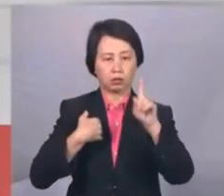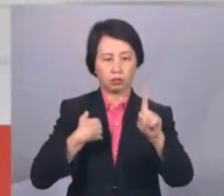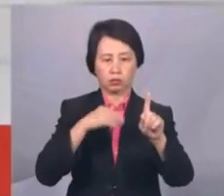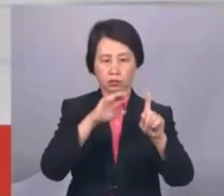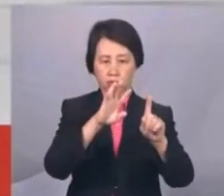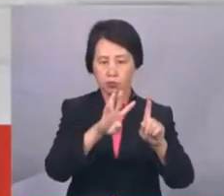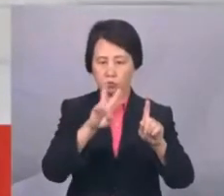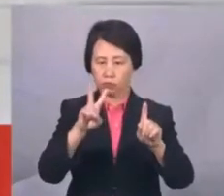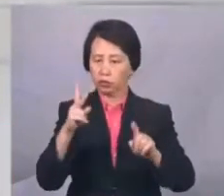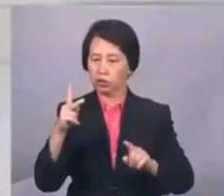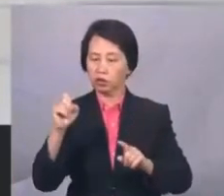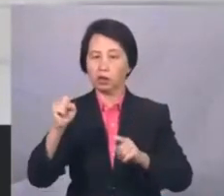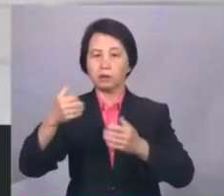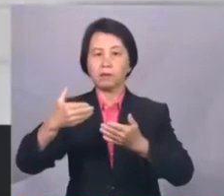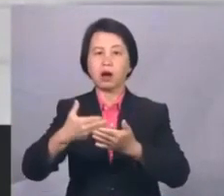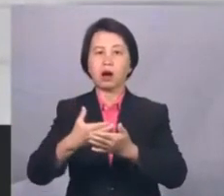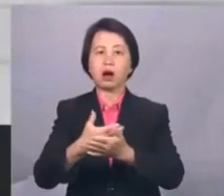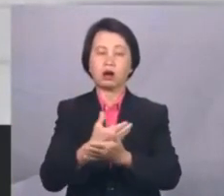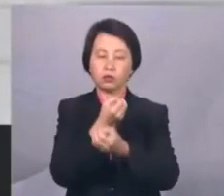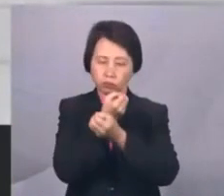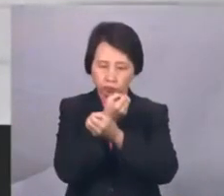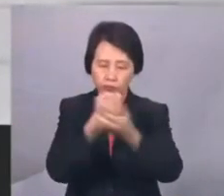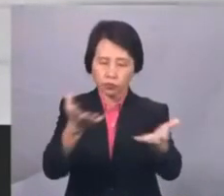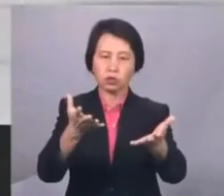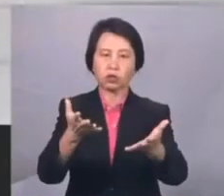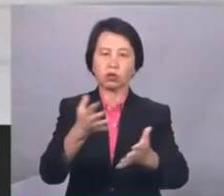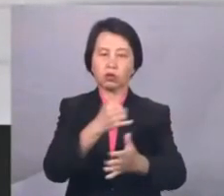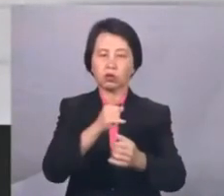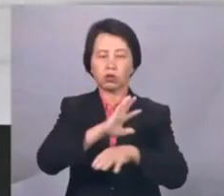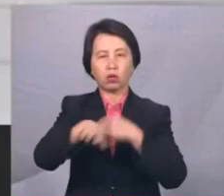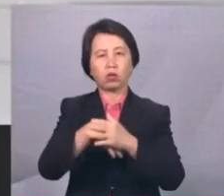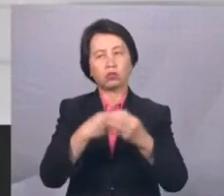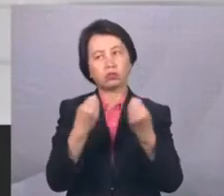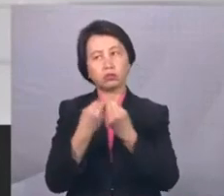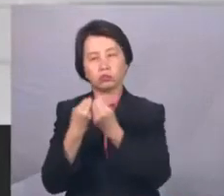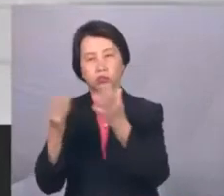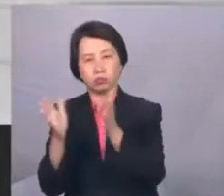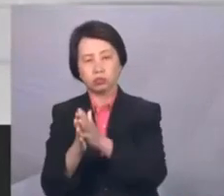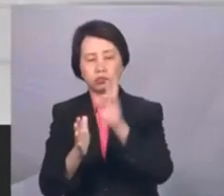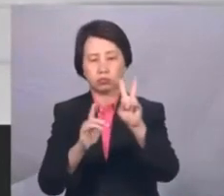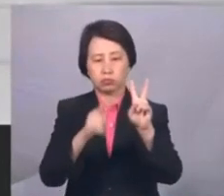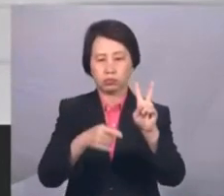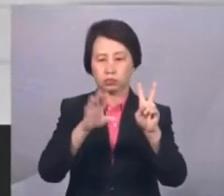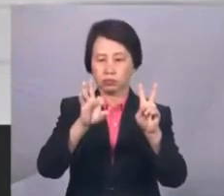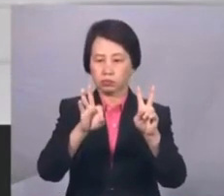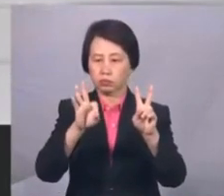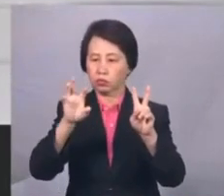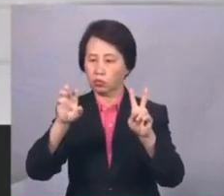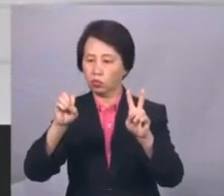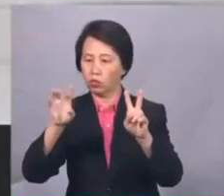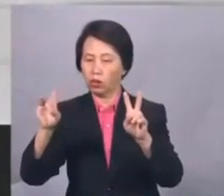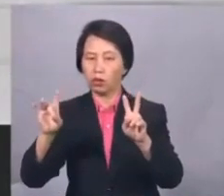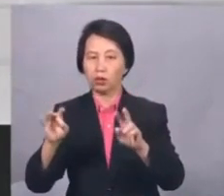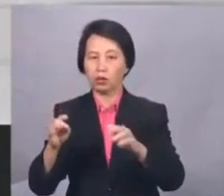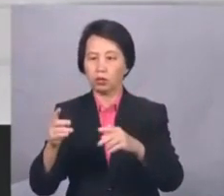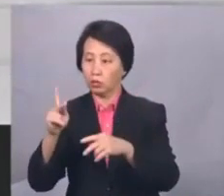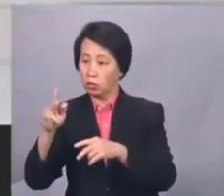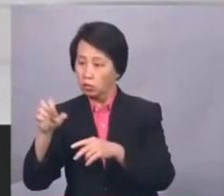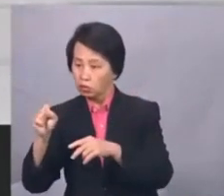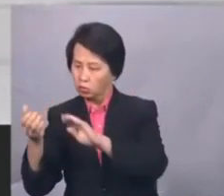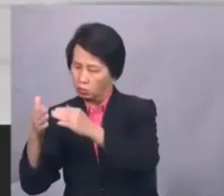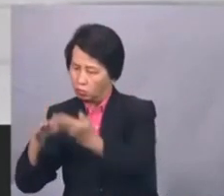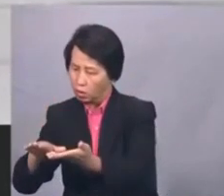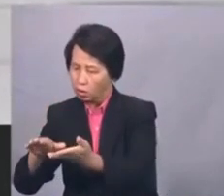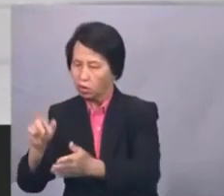142 kiss baru dilaporkan menjadikan cash kumulatif 2908 case kit kematian itu